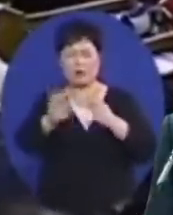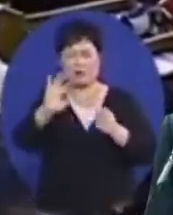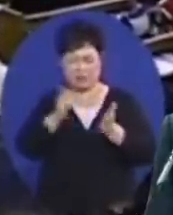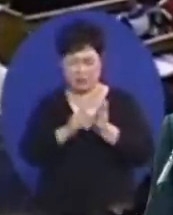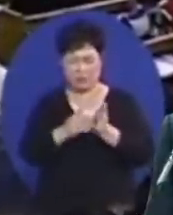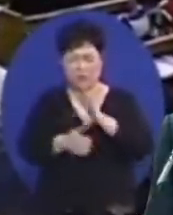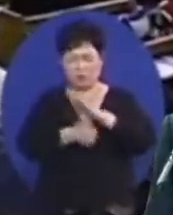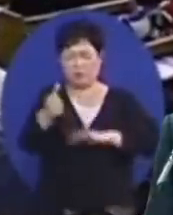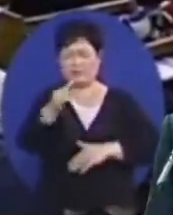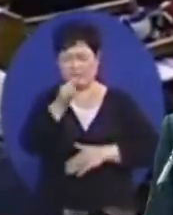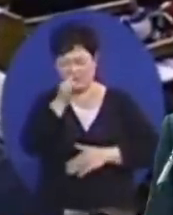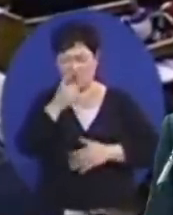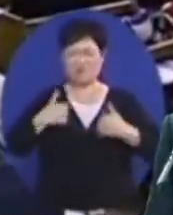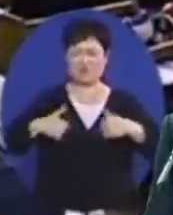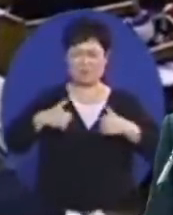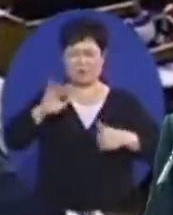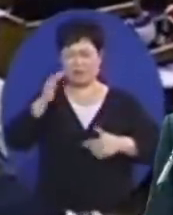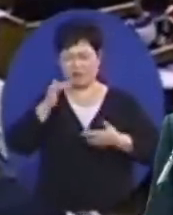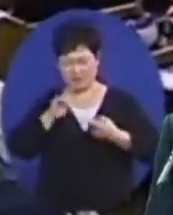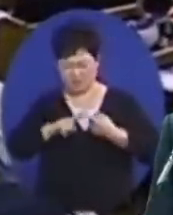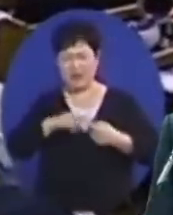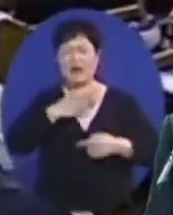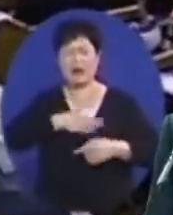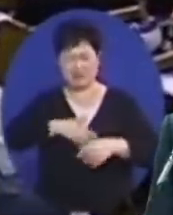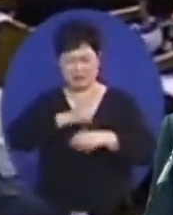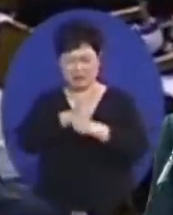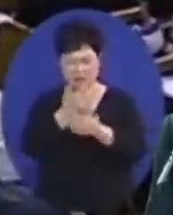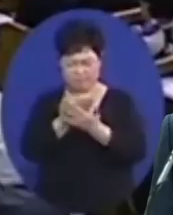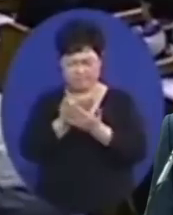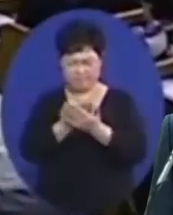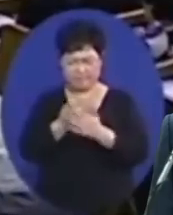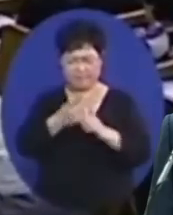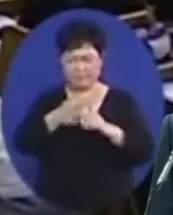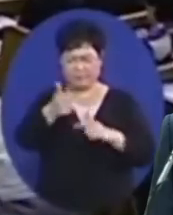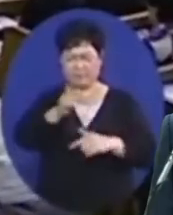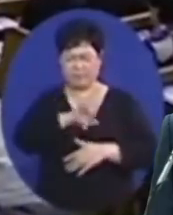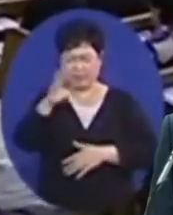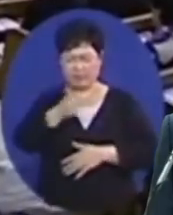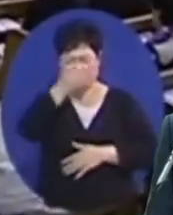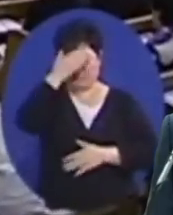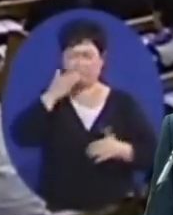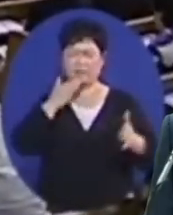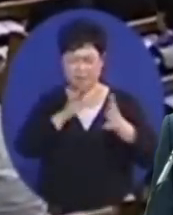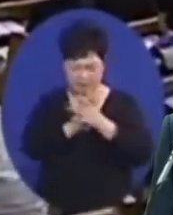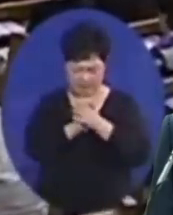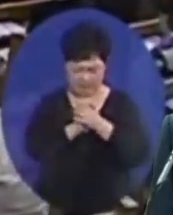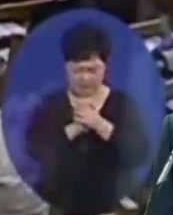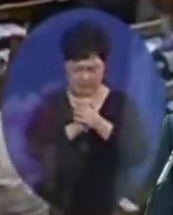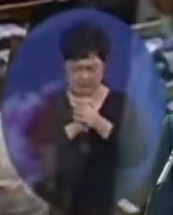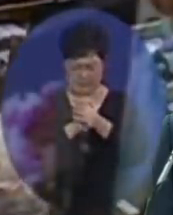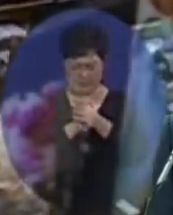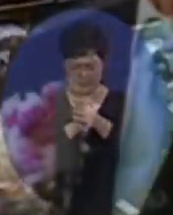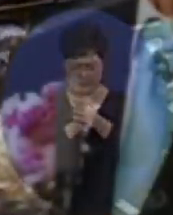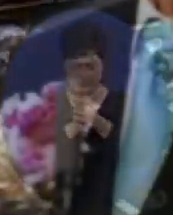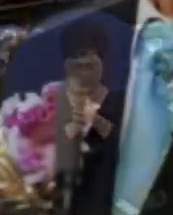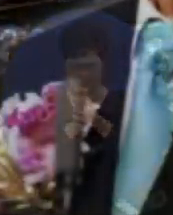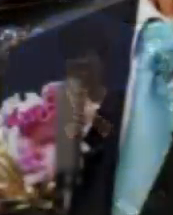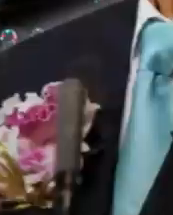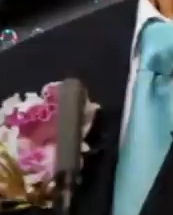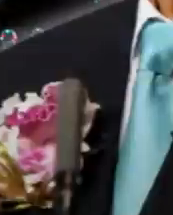소망찬 것이요 기쁜 것인 것을 알게 하여 주시옵소서. 예수님 이름으로 기도드리옵나이다. 아멘.